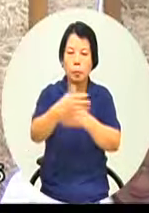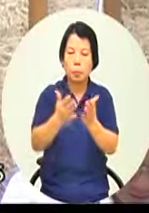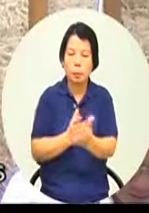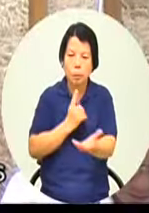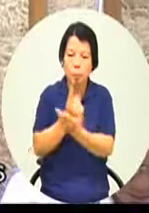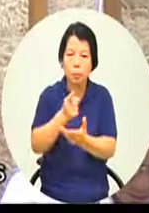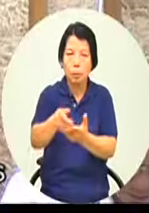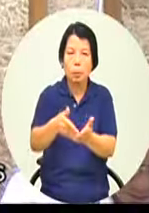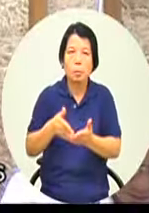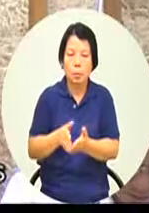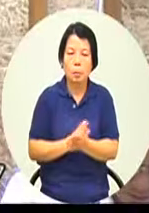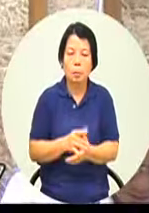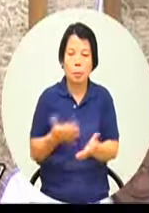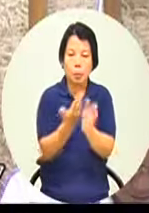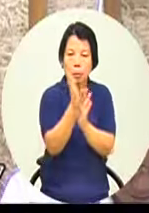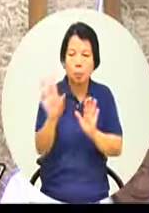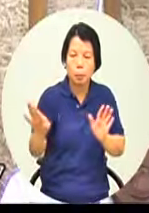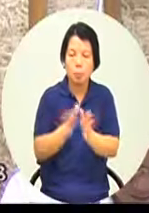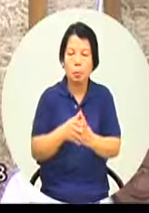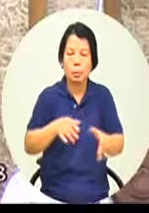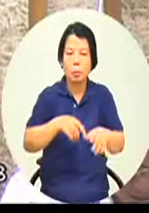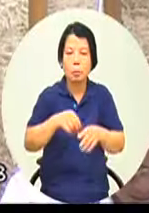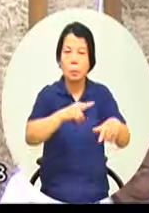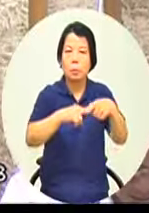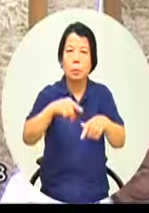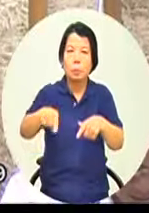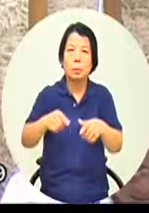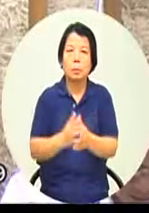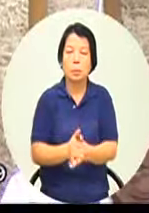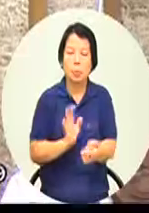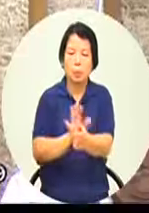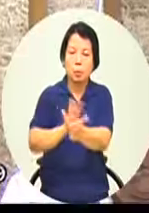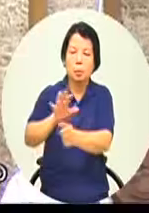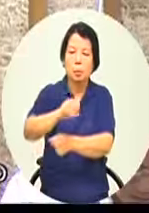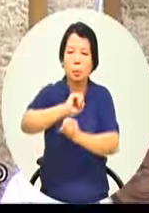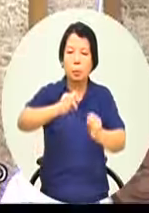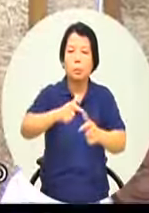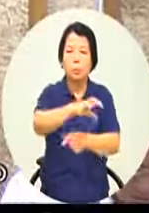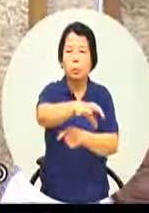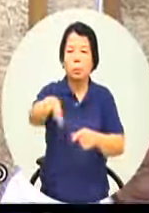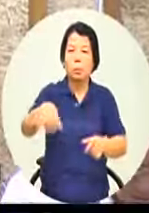这些推展览的行销活动，去推广不同的市场。